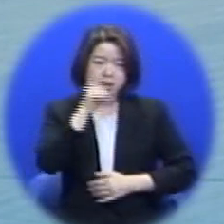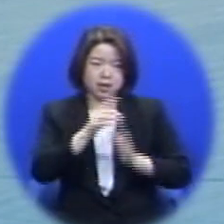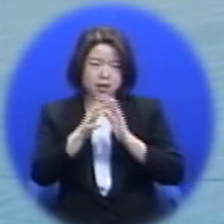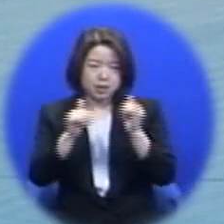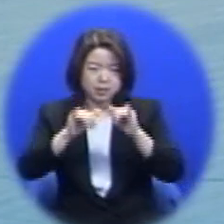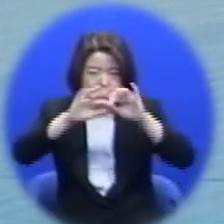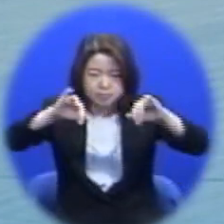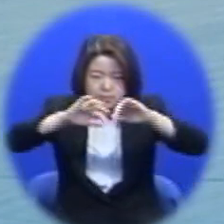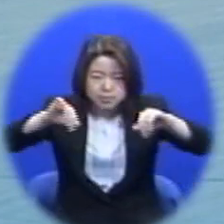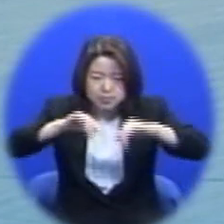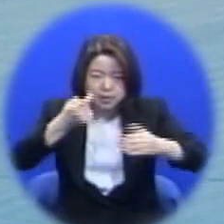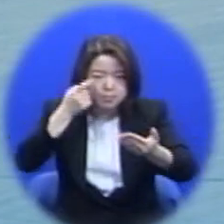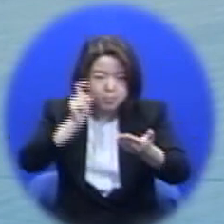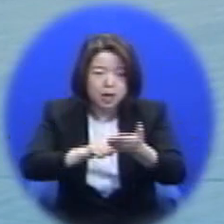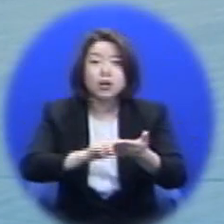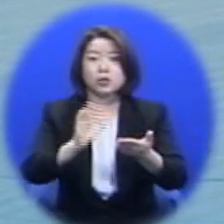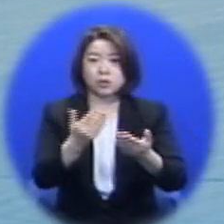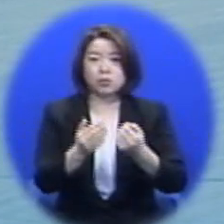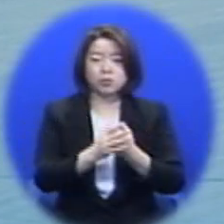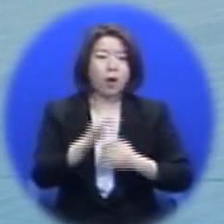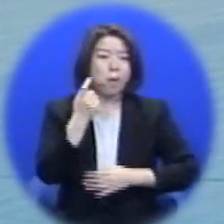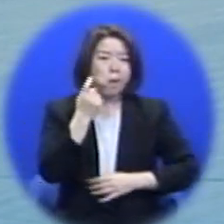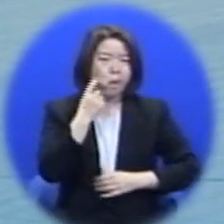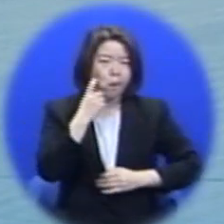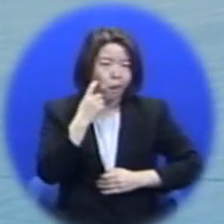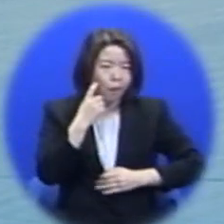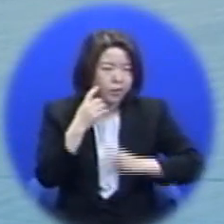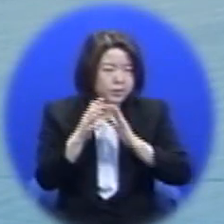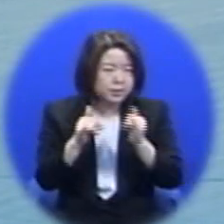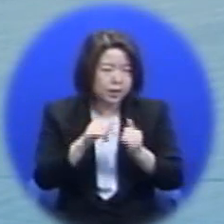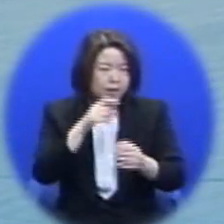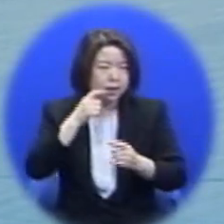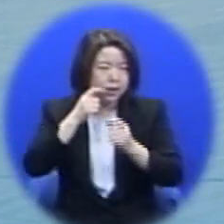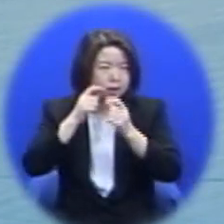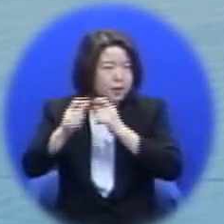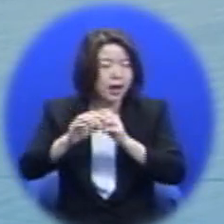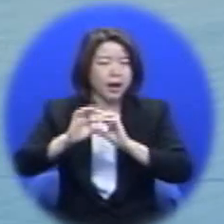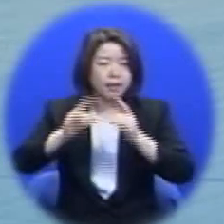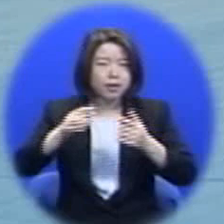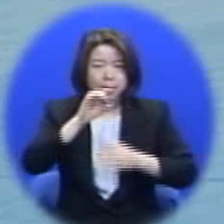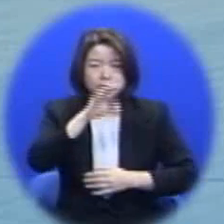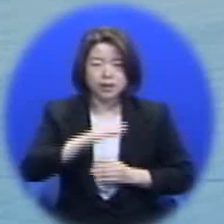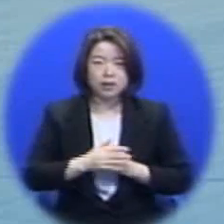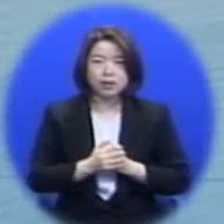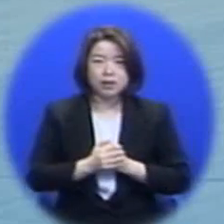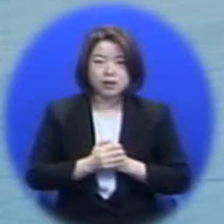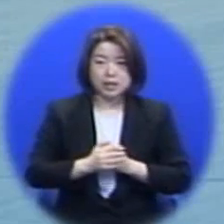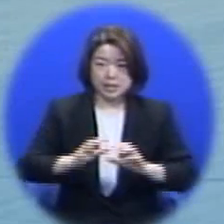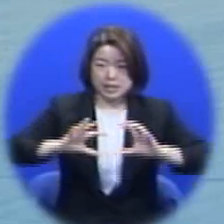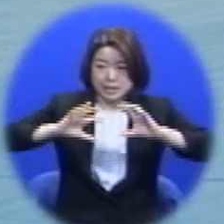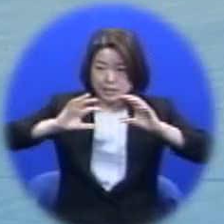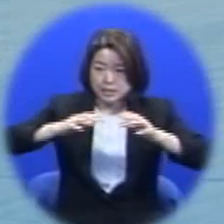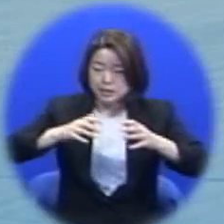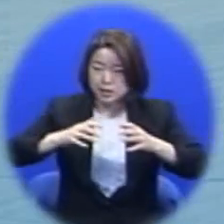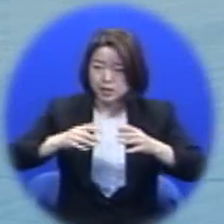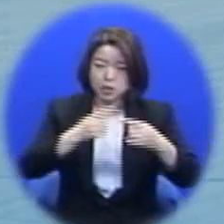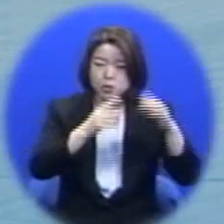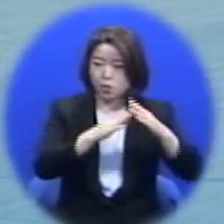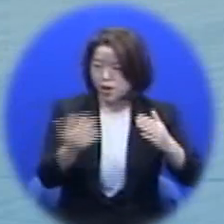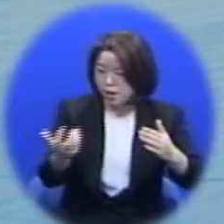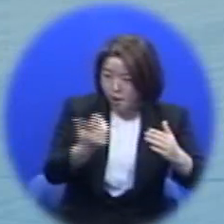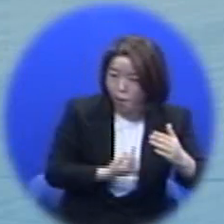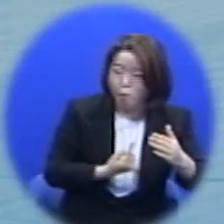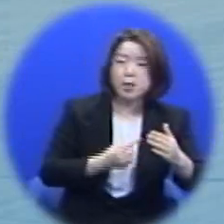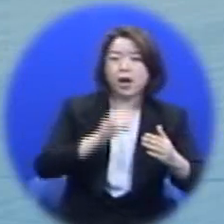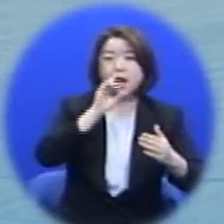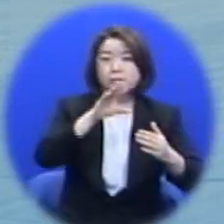되고 정말 거짓 선지자 속으면 안 되고 세상이 교회 안에 들어오면 큰일 나죠.